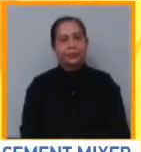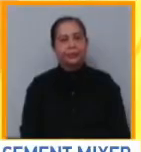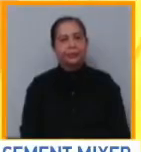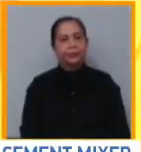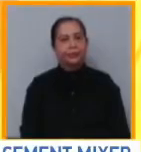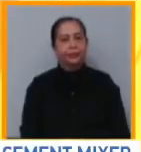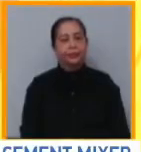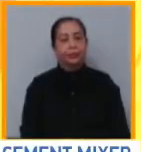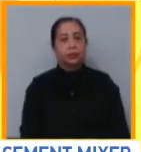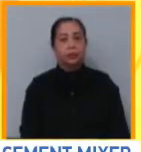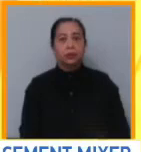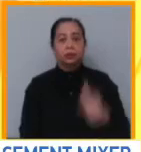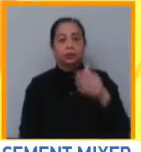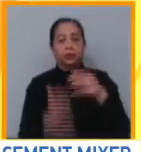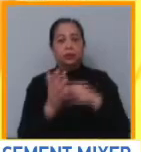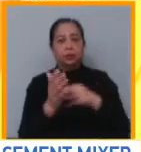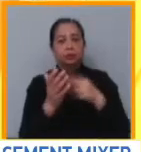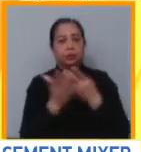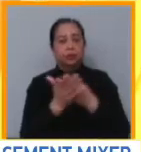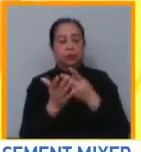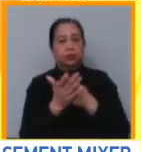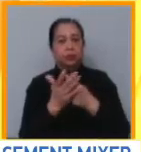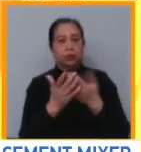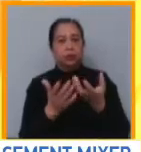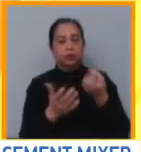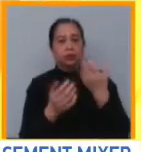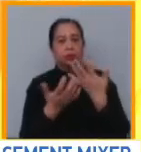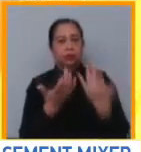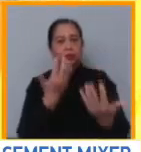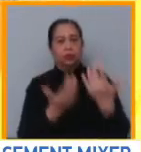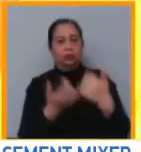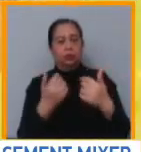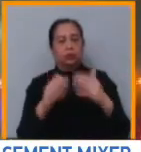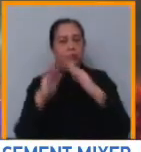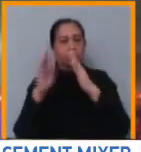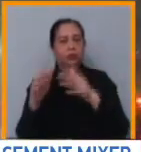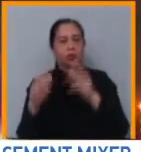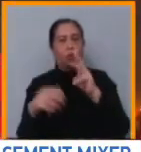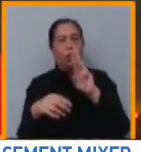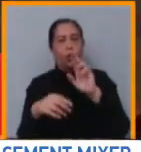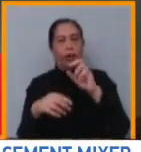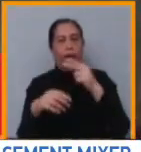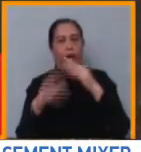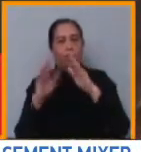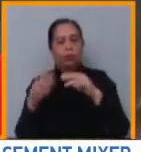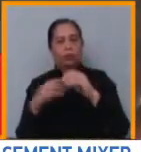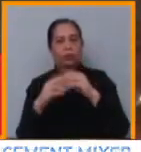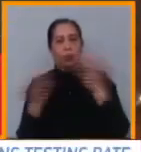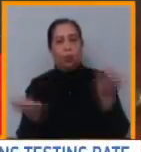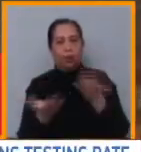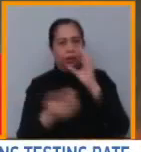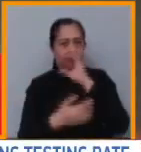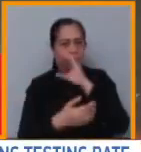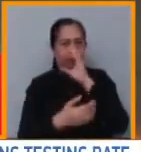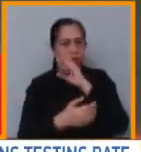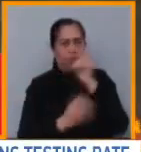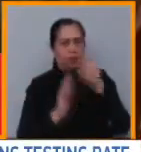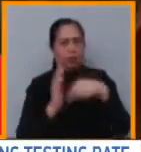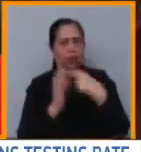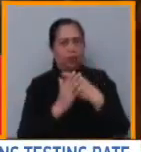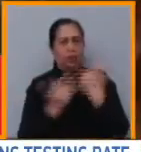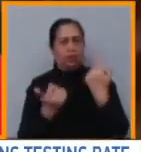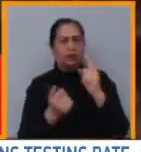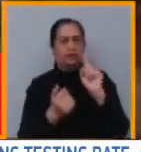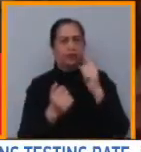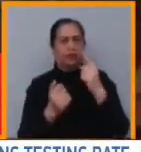pisong halaga na mga ari-arian ang nasunog sa isang warehouse sa Cebu City. Tumagal ang mahigit 2 oras ang sunog na umabot sa unang alarma. Hindi